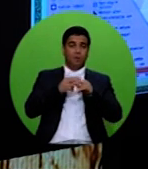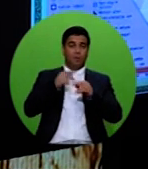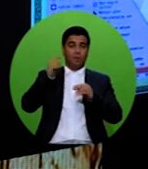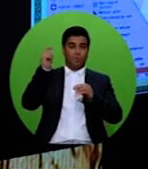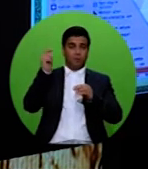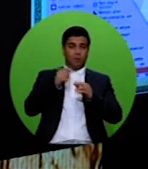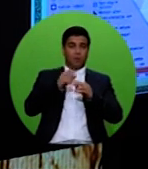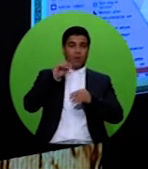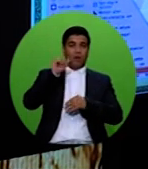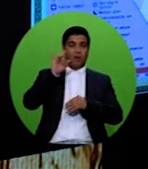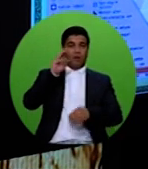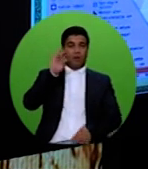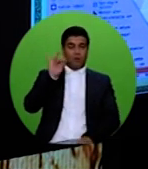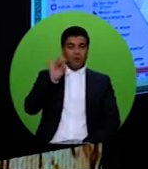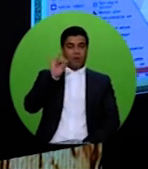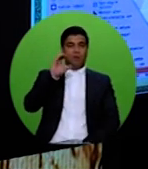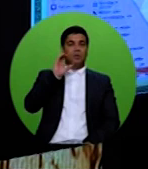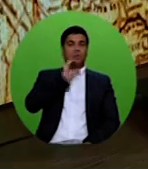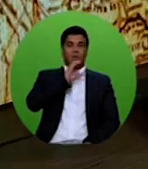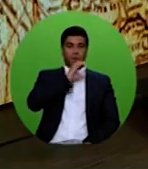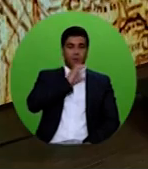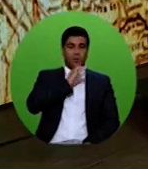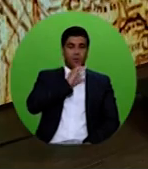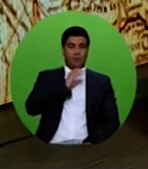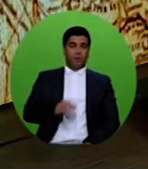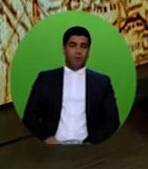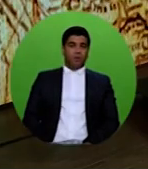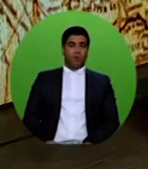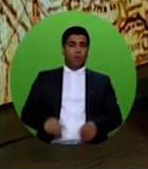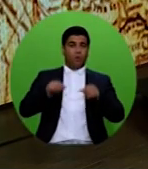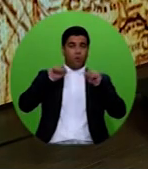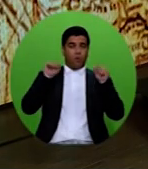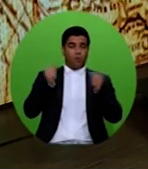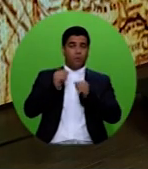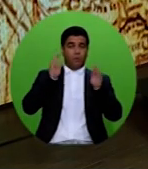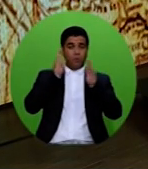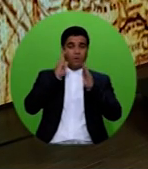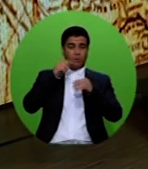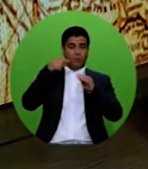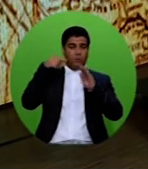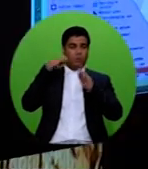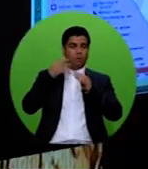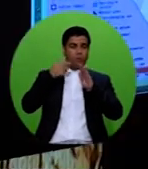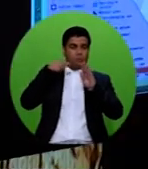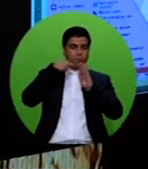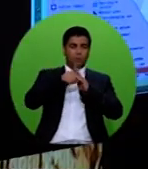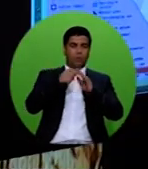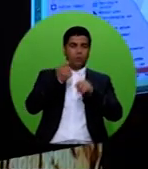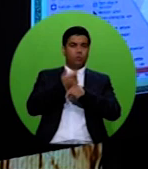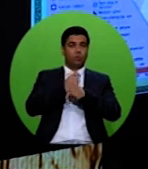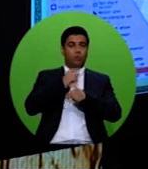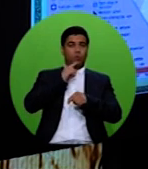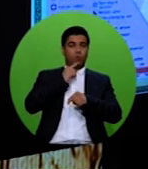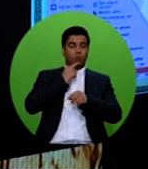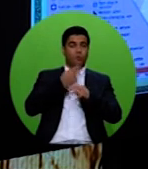нам с Арктики и с Сибири. А значит, холодные воздушные массы сюда не проходят.